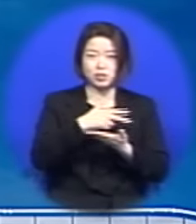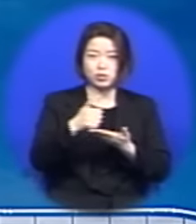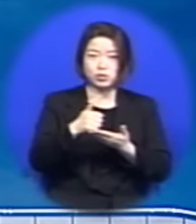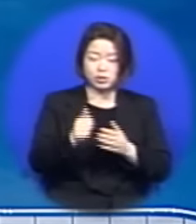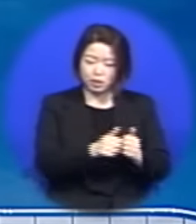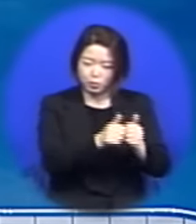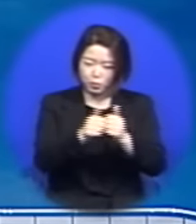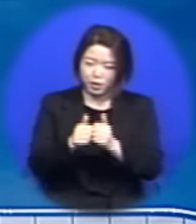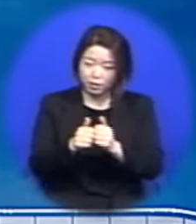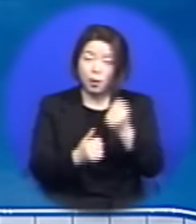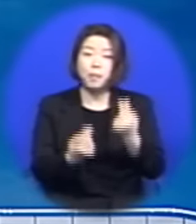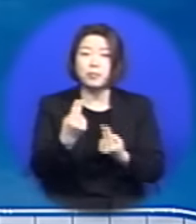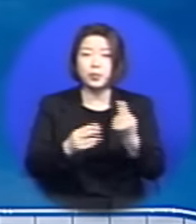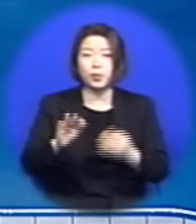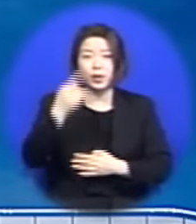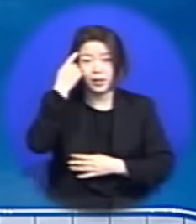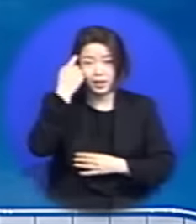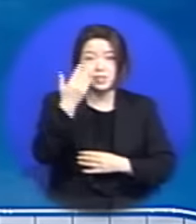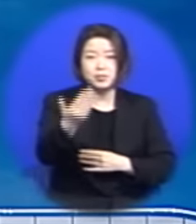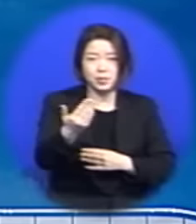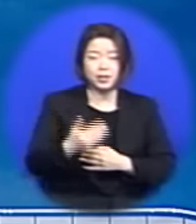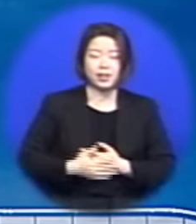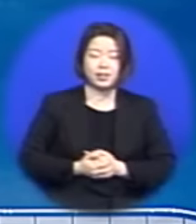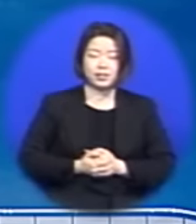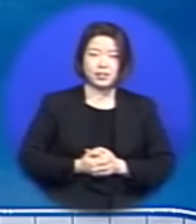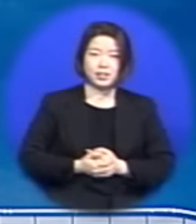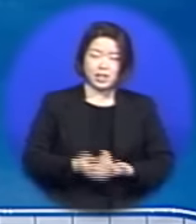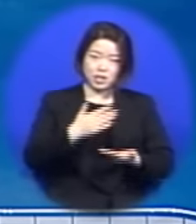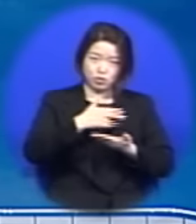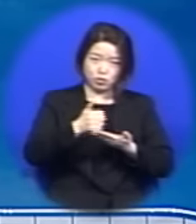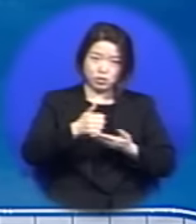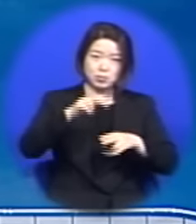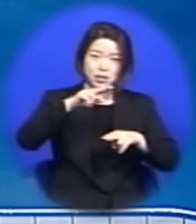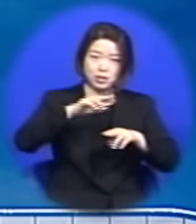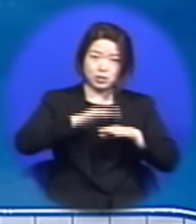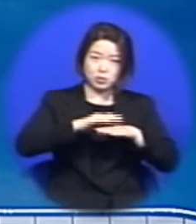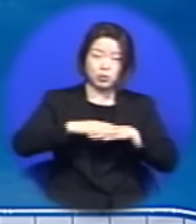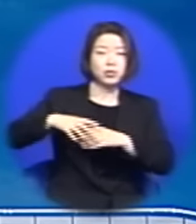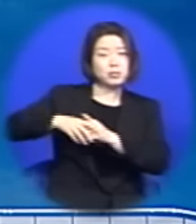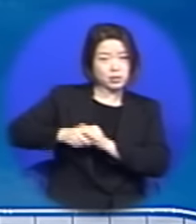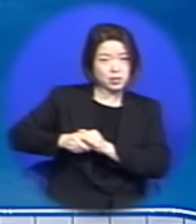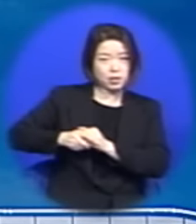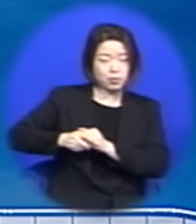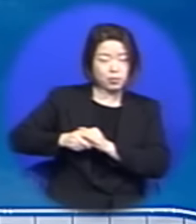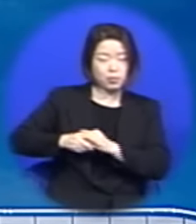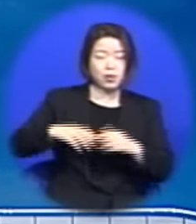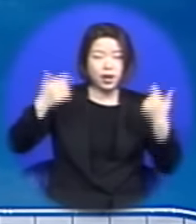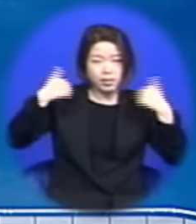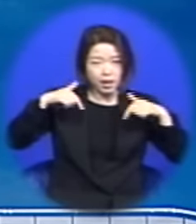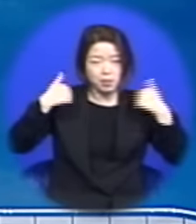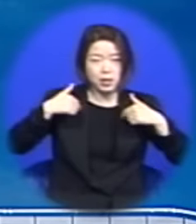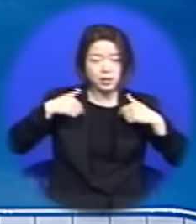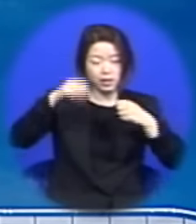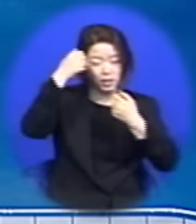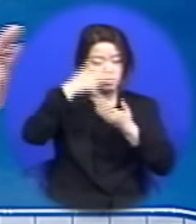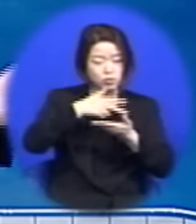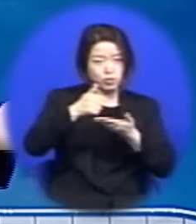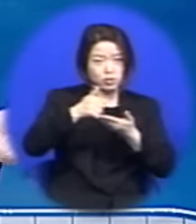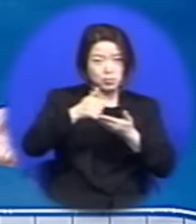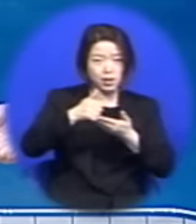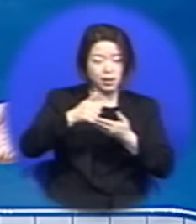비교가 되겠습니까 주님의 손을 붙잡고 날마다 주님의 발자취를 따라